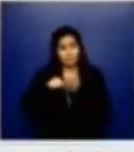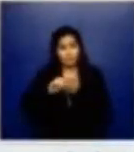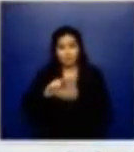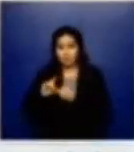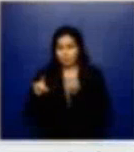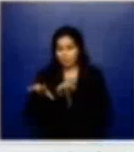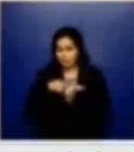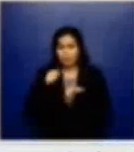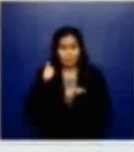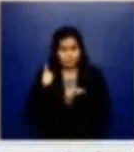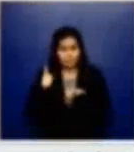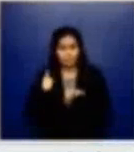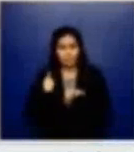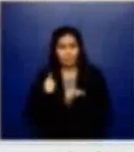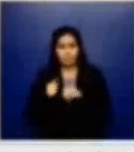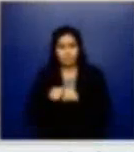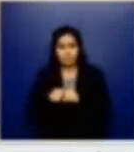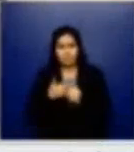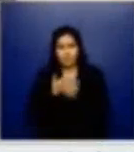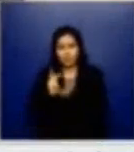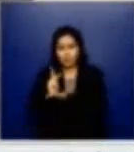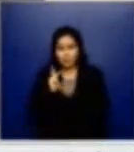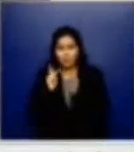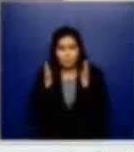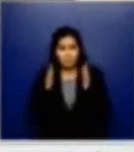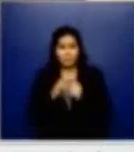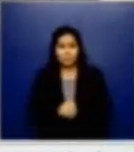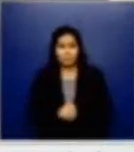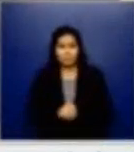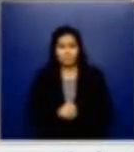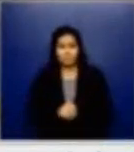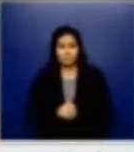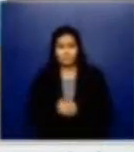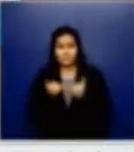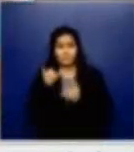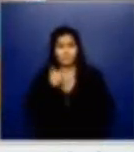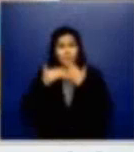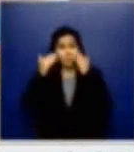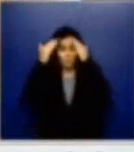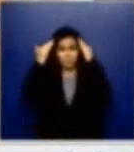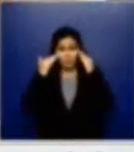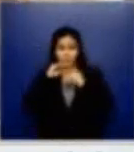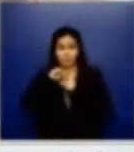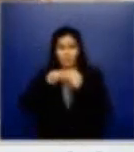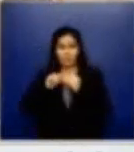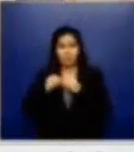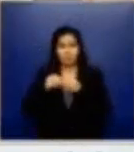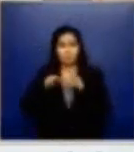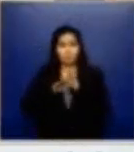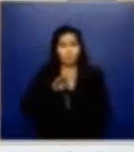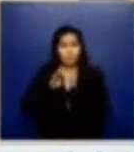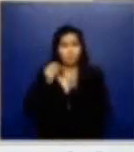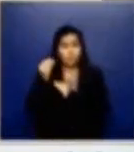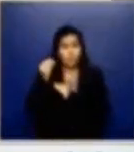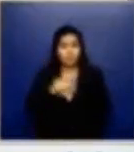เราเขาไม่ได้กู้เงินแล้วแน่นอนที่สุดวันนี้เวียดนามโตเท่าไหร่ครับเศรษฐกิจครับวัน